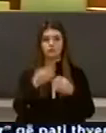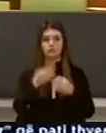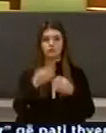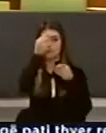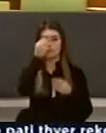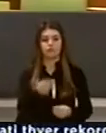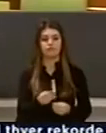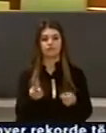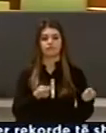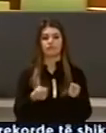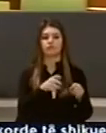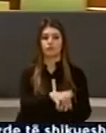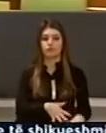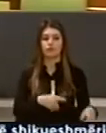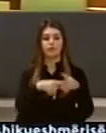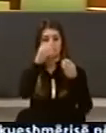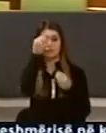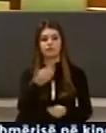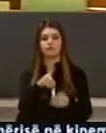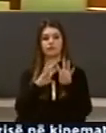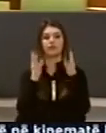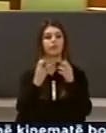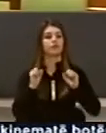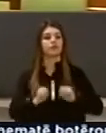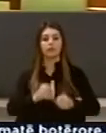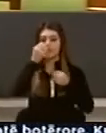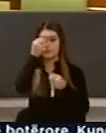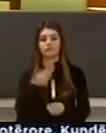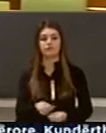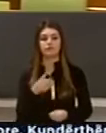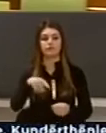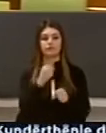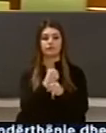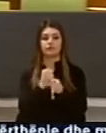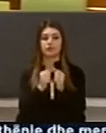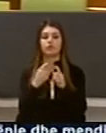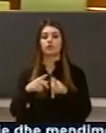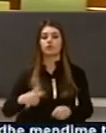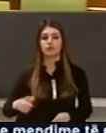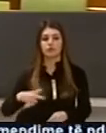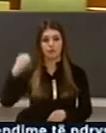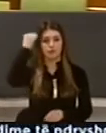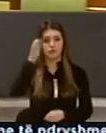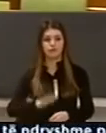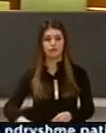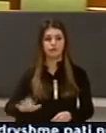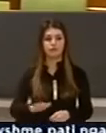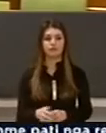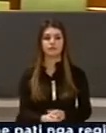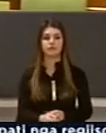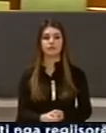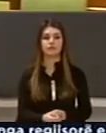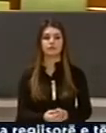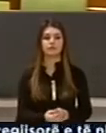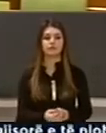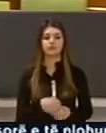nderuar kryesues i Kuvendit, të nderuar kabinet qeveritar, të nderuar kolegë deputet dhe ju qytetarë të Republikës Kosovës. Duke pas